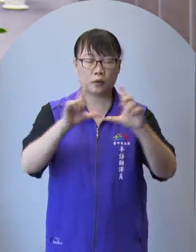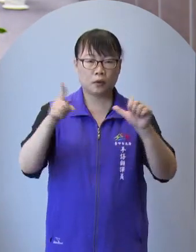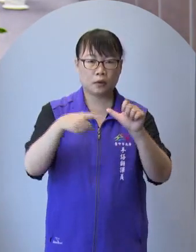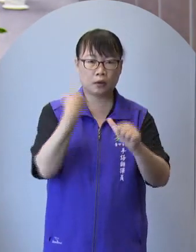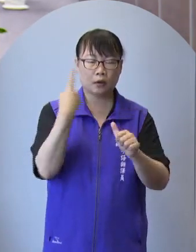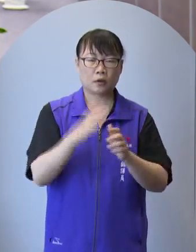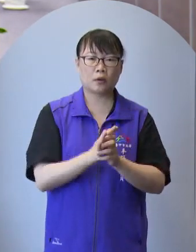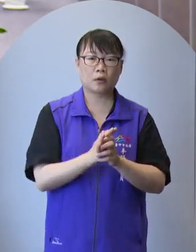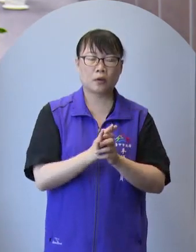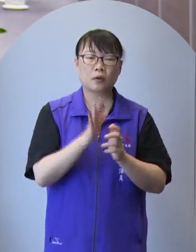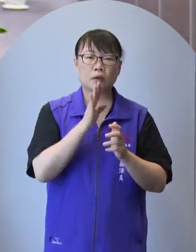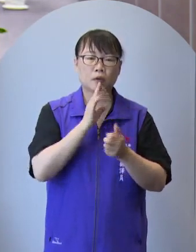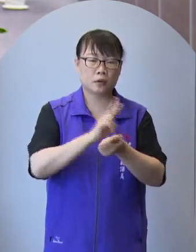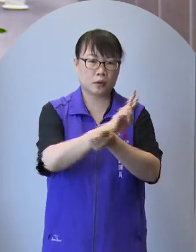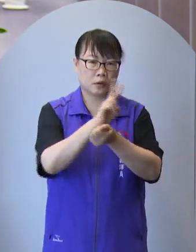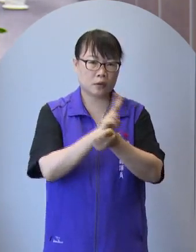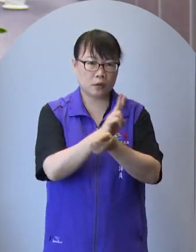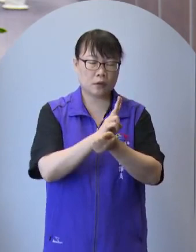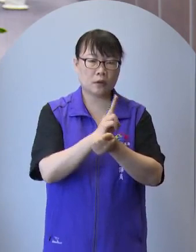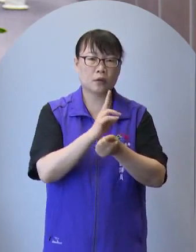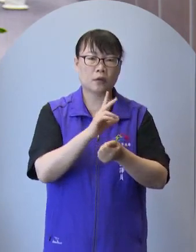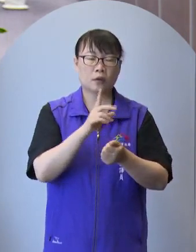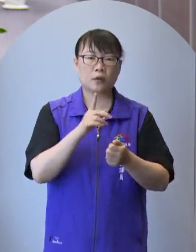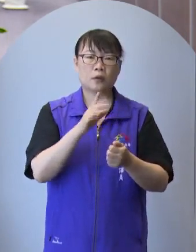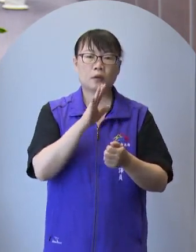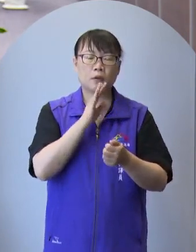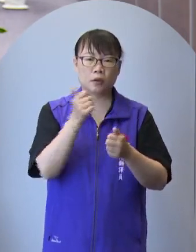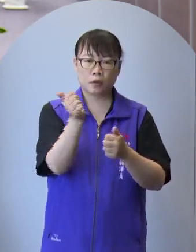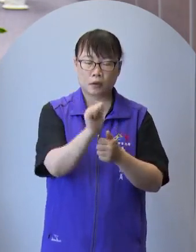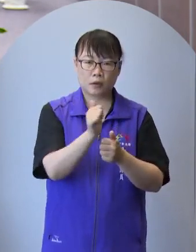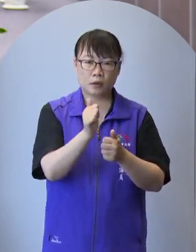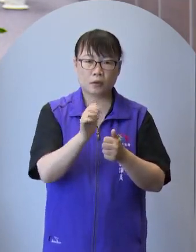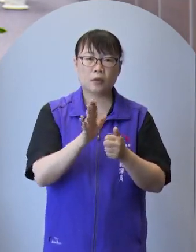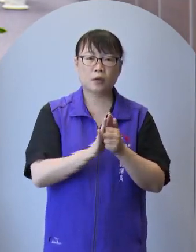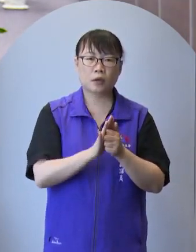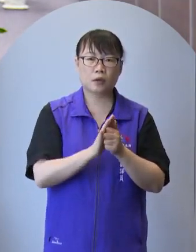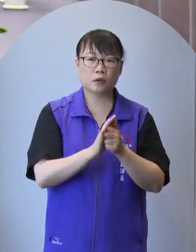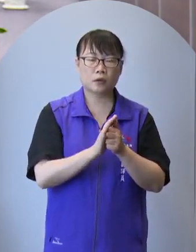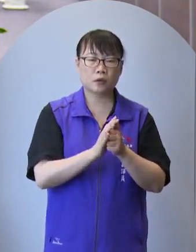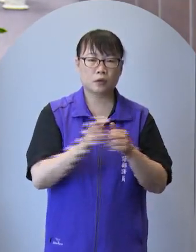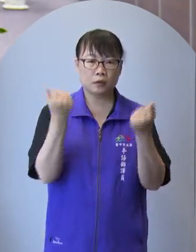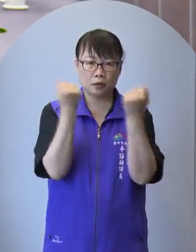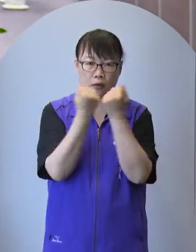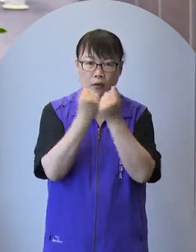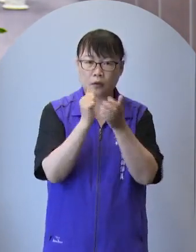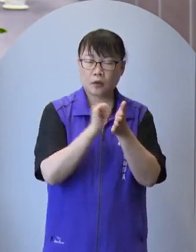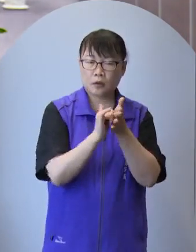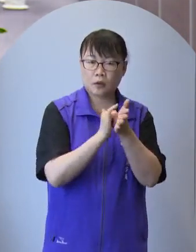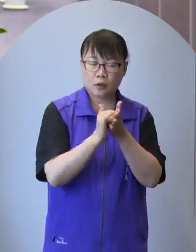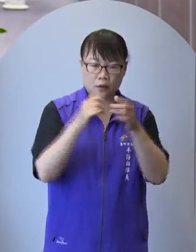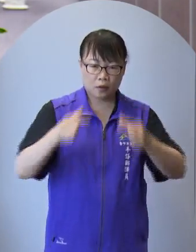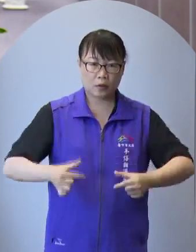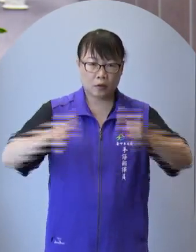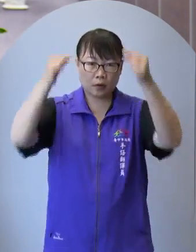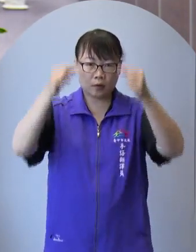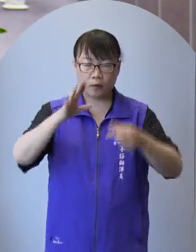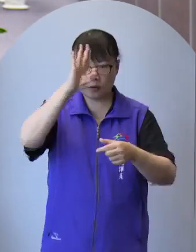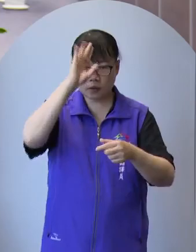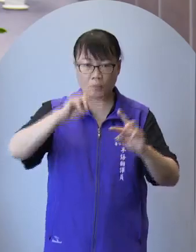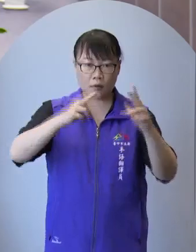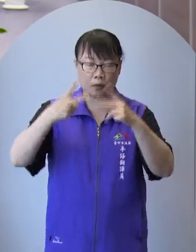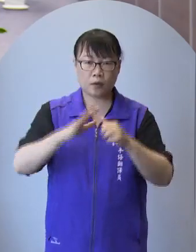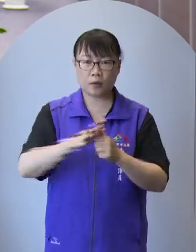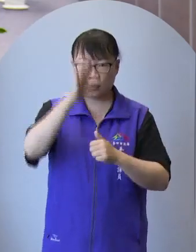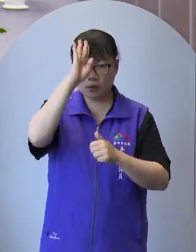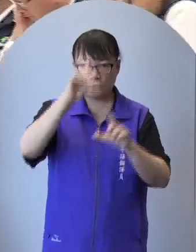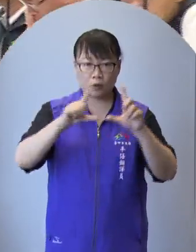修复及再利用计划45500元整，拟请同意办理先行垫付，敬请审议，请大甲区公所